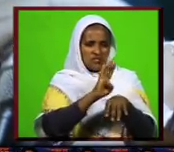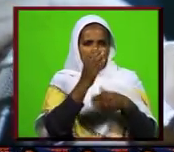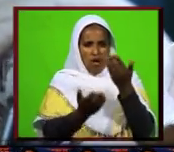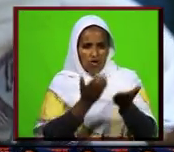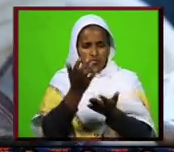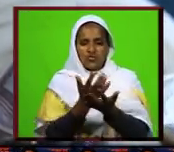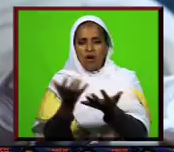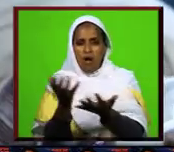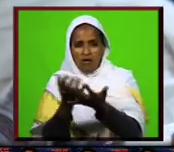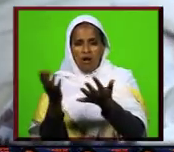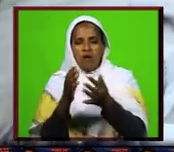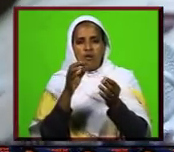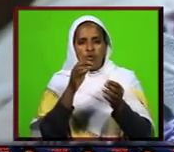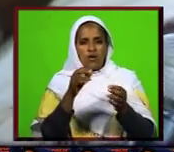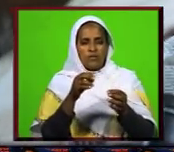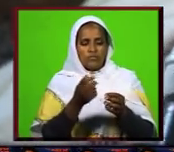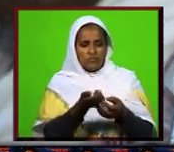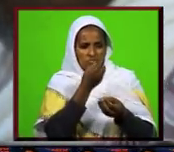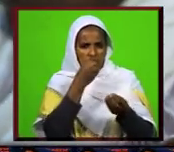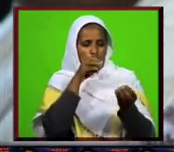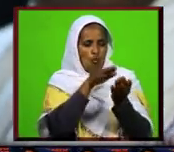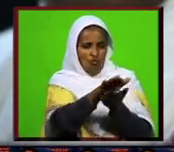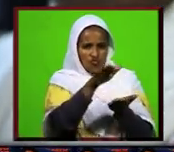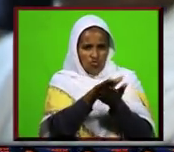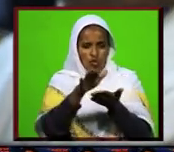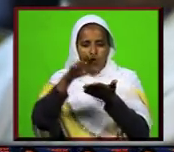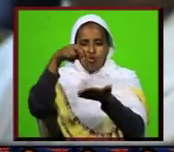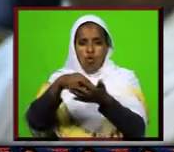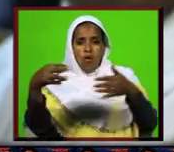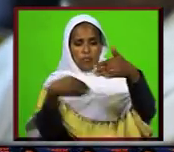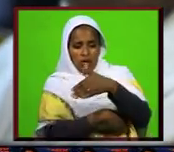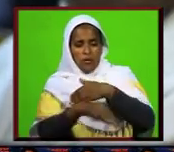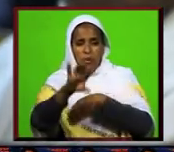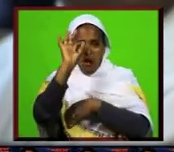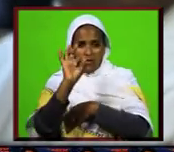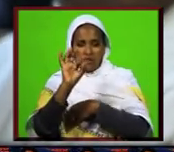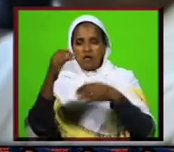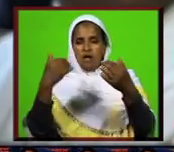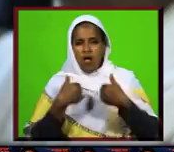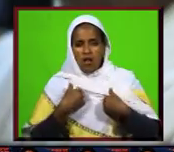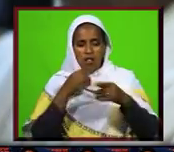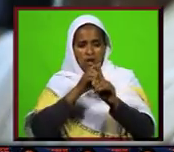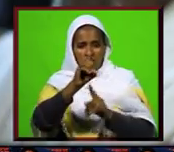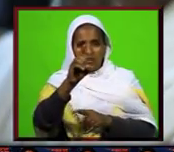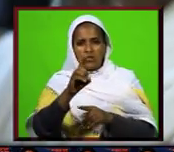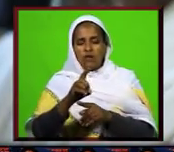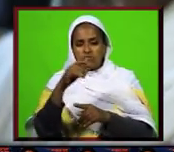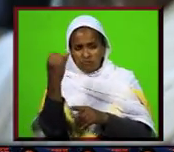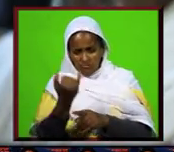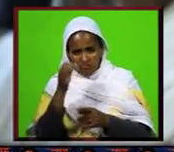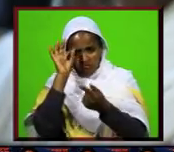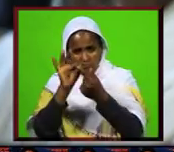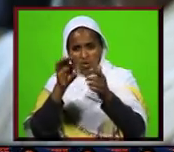ደግሞ እንደ የእህል ወፍጮ አንድ የሆነ ቋሚ ገቢ የሚያስገኝ አቅጣጫ ቀይሰን